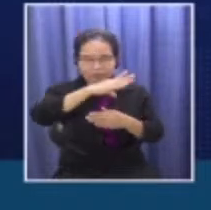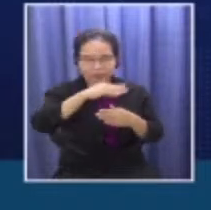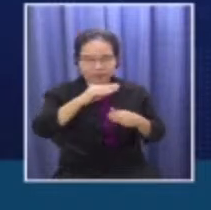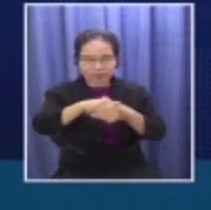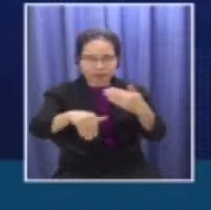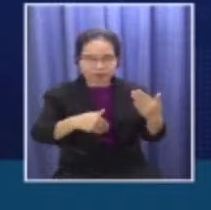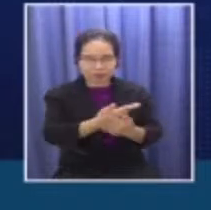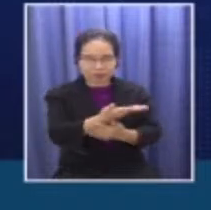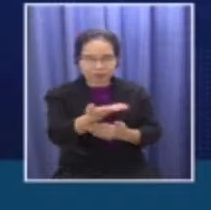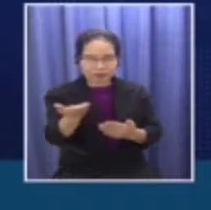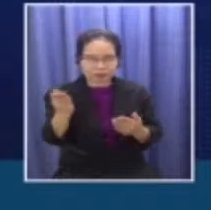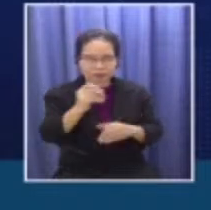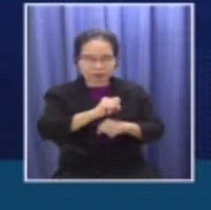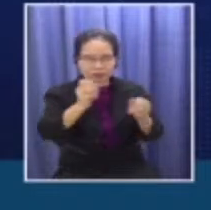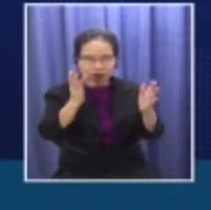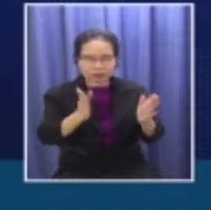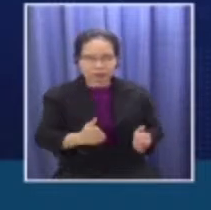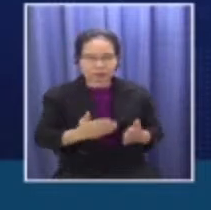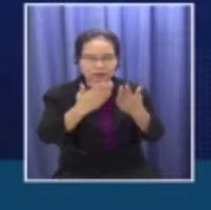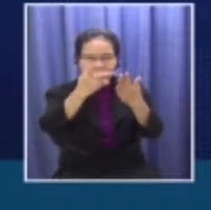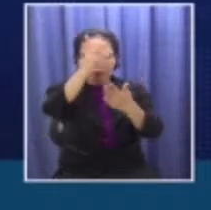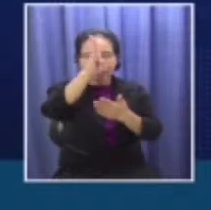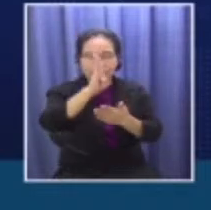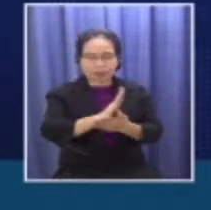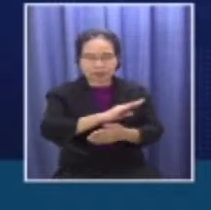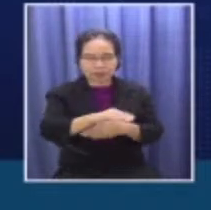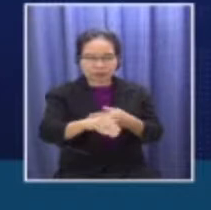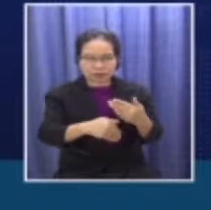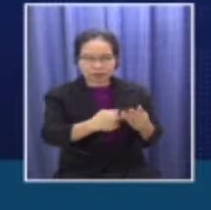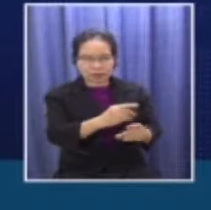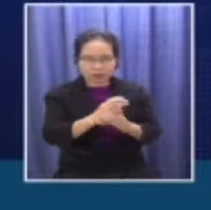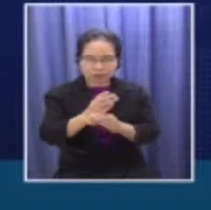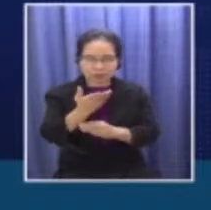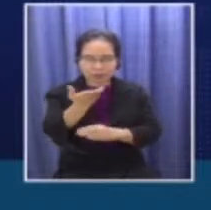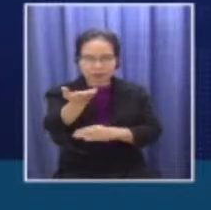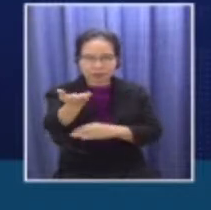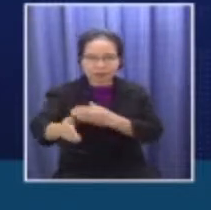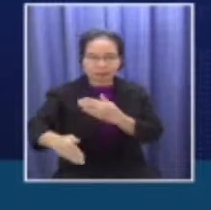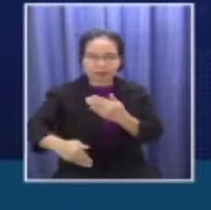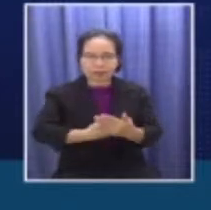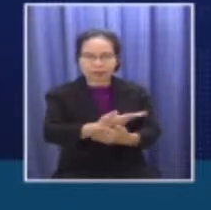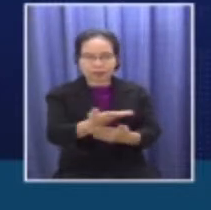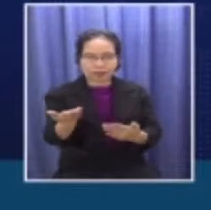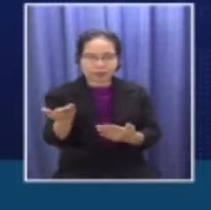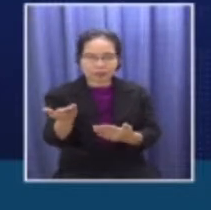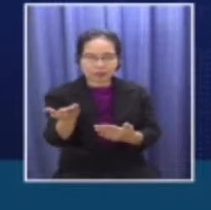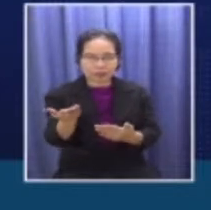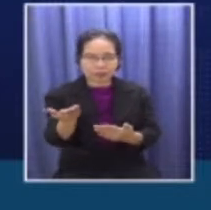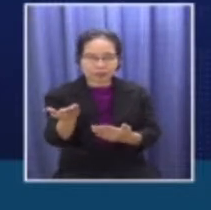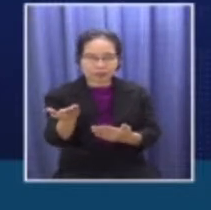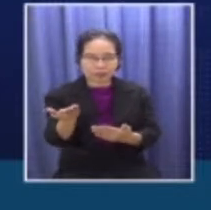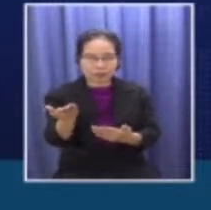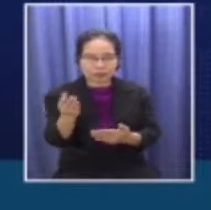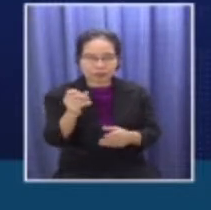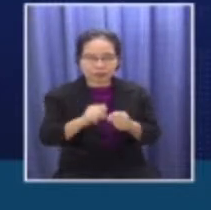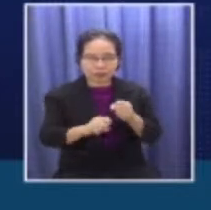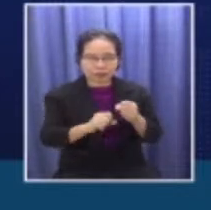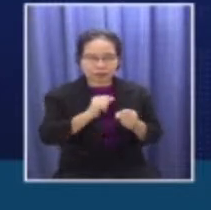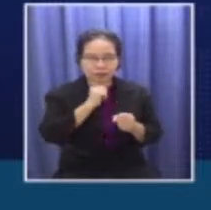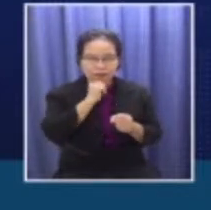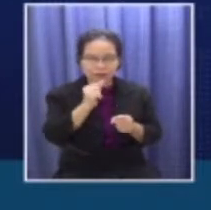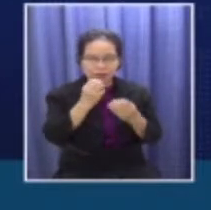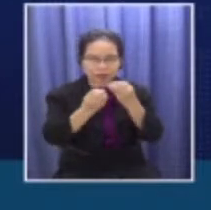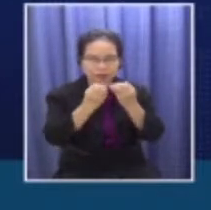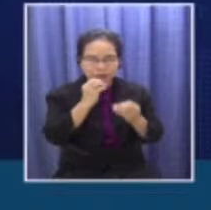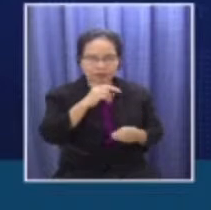ayɛ Susana Mandosa ɛnyɛ dene sɛ wɔbɛte asɛ Twerɛ Kronkron ma no yie emu da waseda nka Nyankopɔn brother Eli ne brother